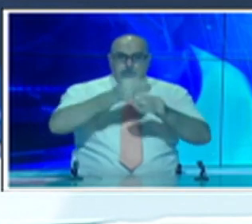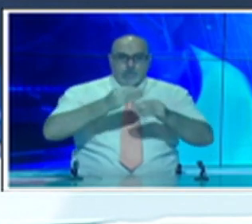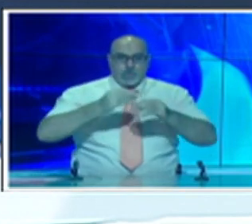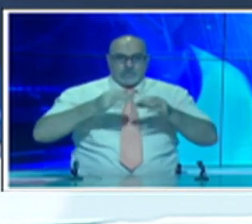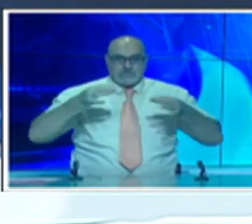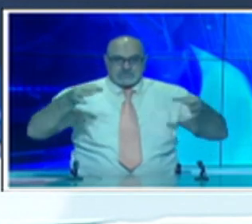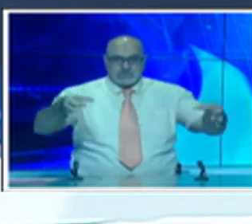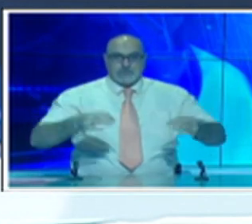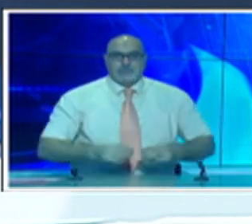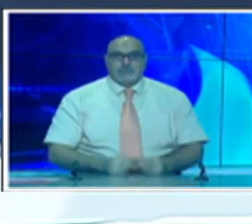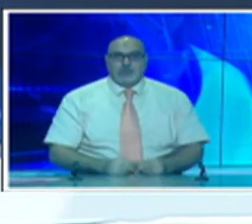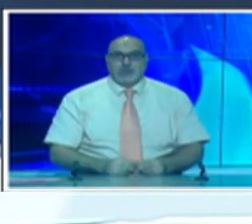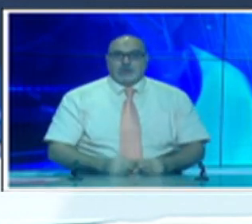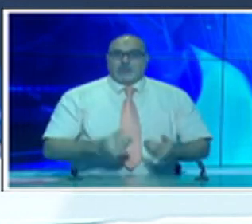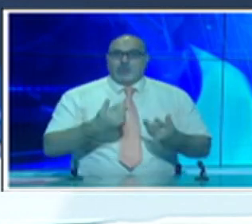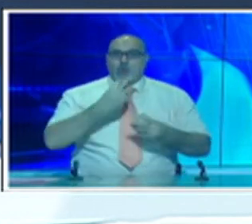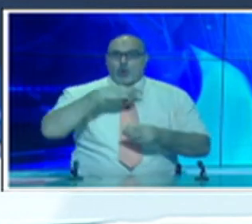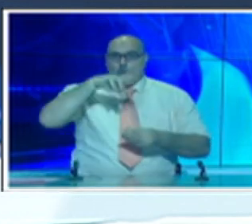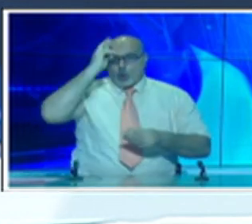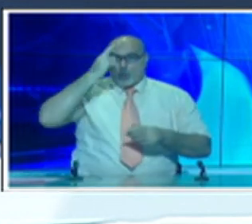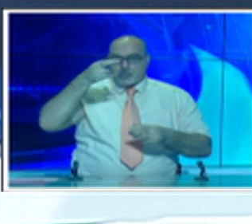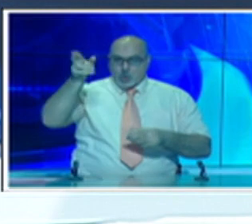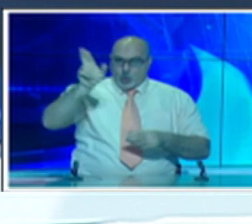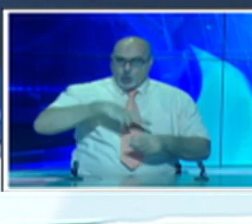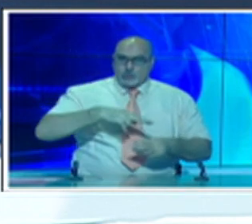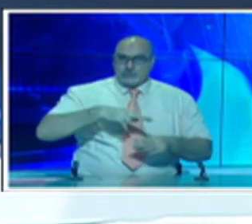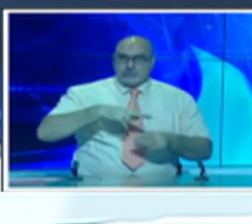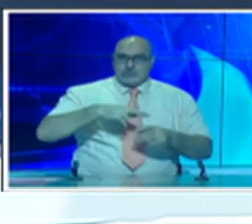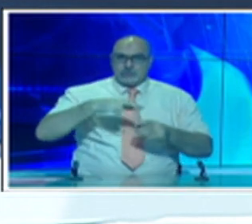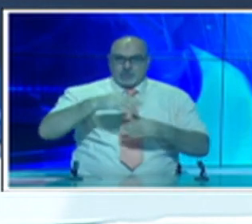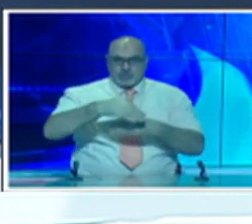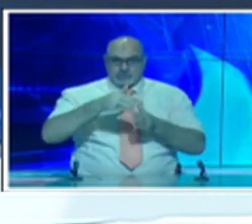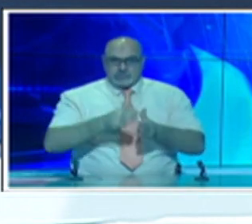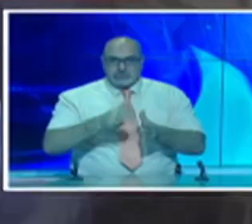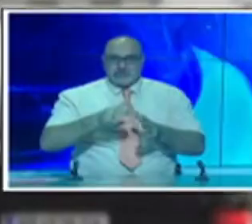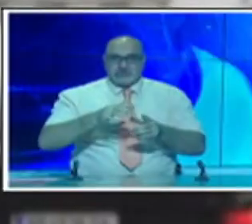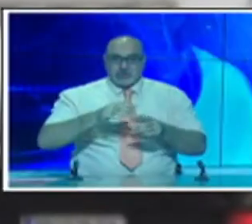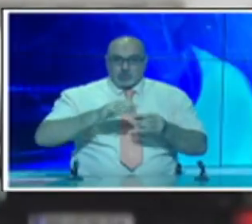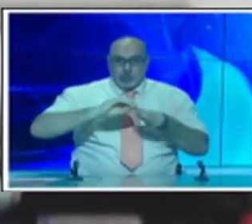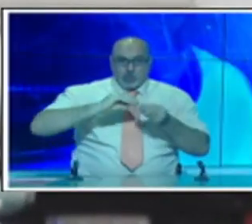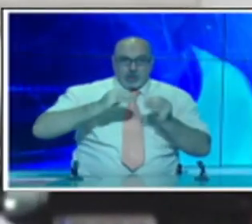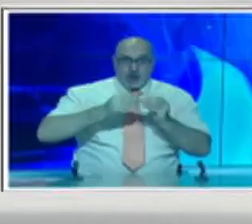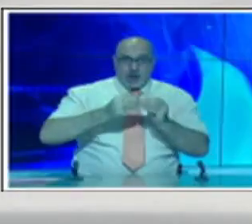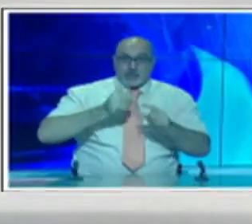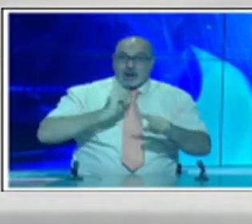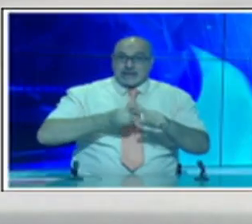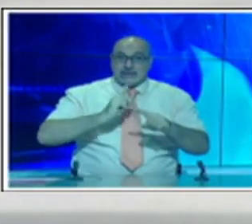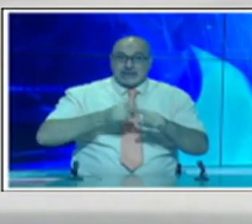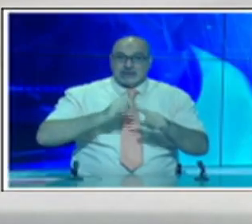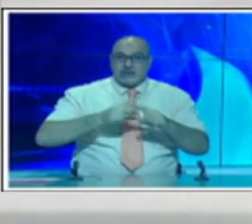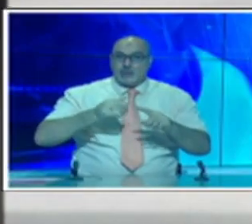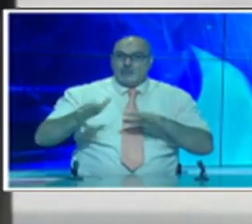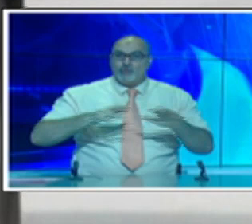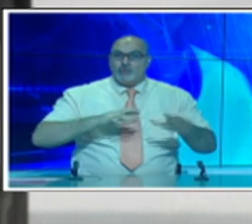وتيرة الفيروس القاتل، عادت الدول الأوروبية إلى فرض تضييقات مشددة على حركة الأشخاص